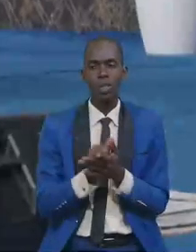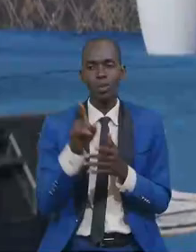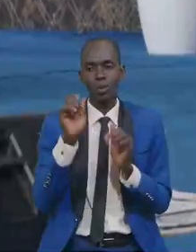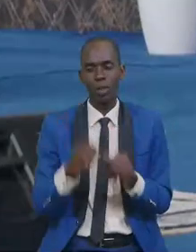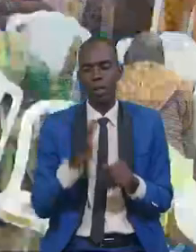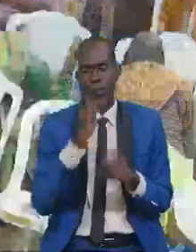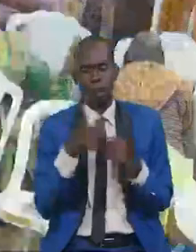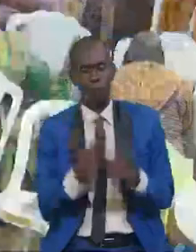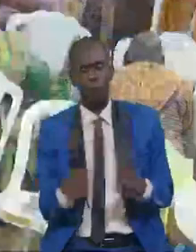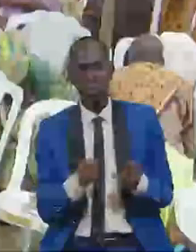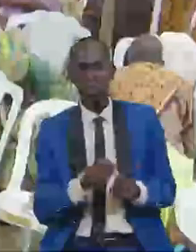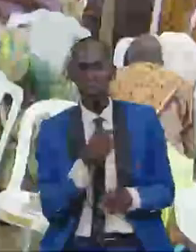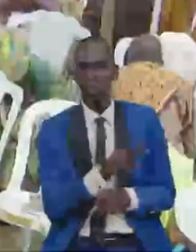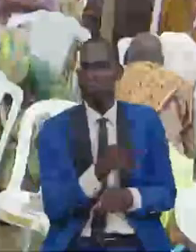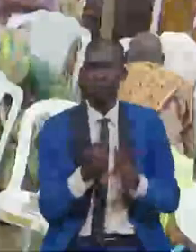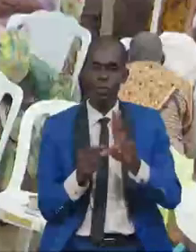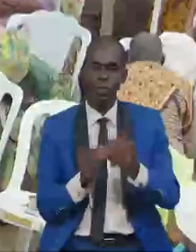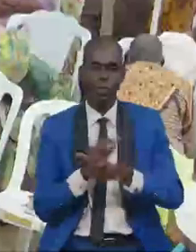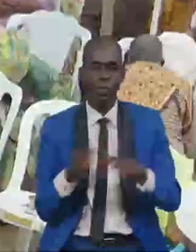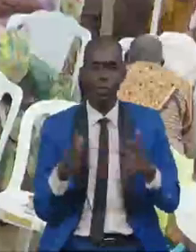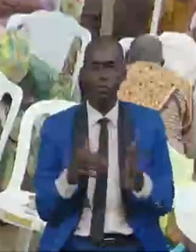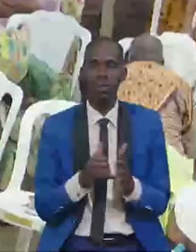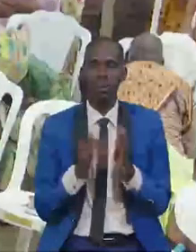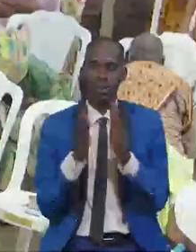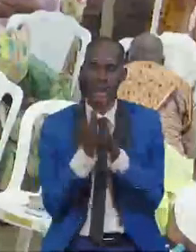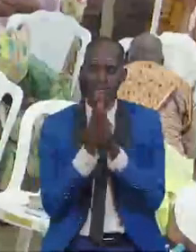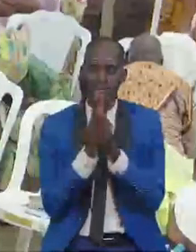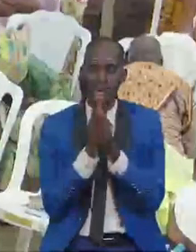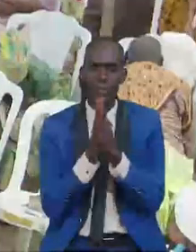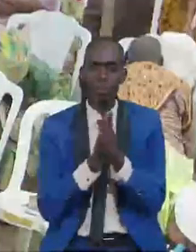de t'enlever de l'autel de la prière pour que tu sois perdu comme lui.